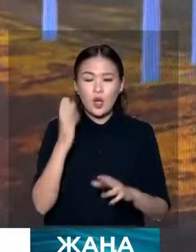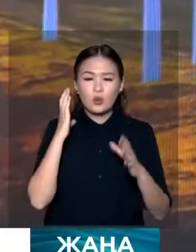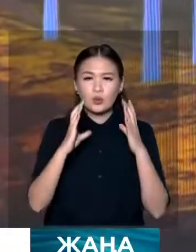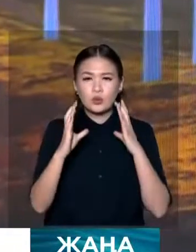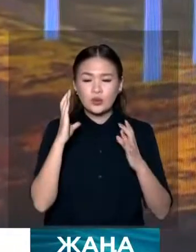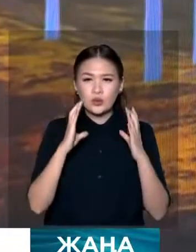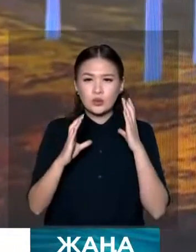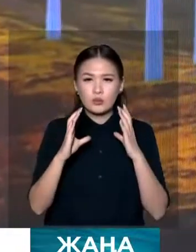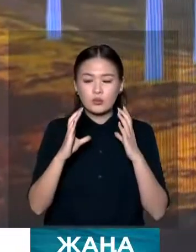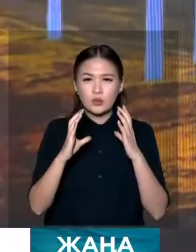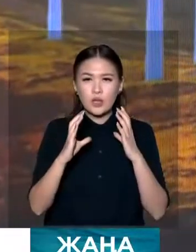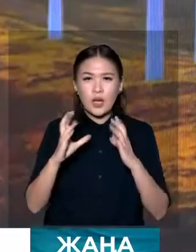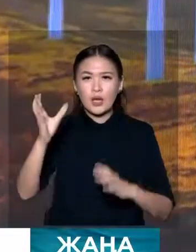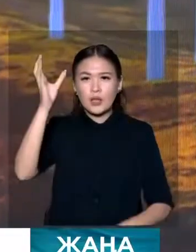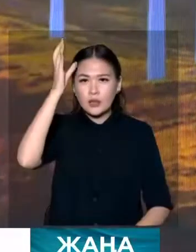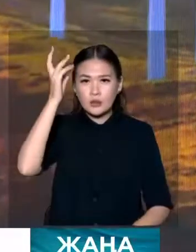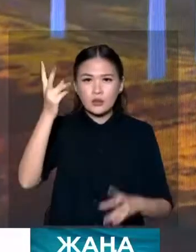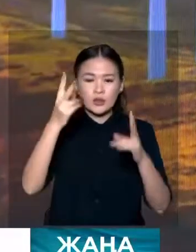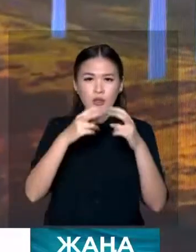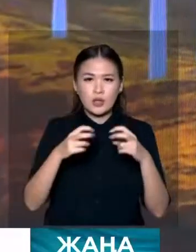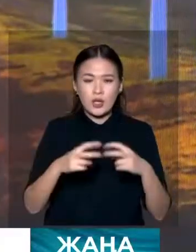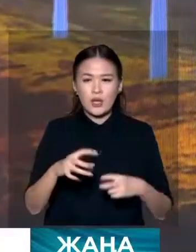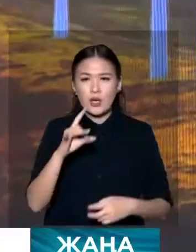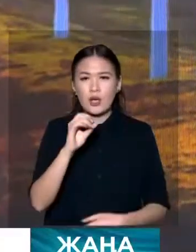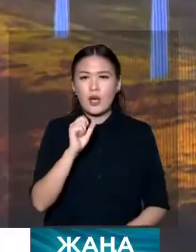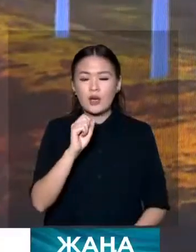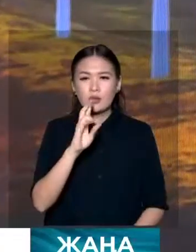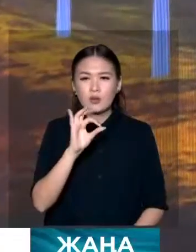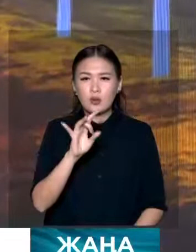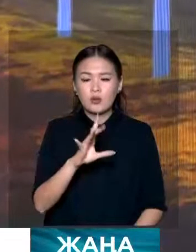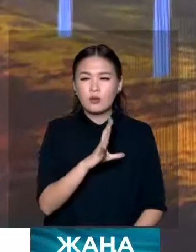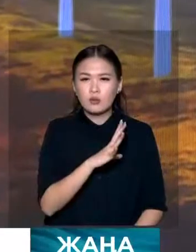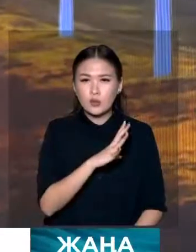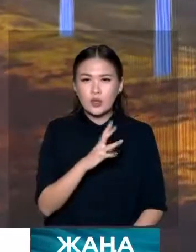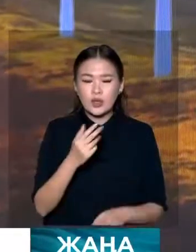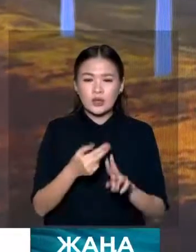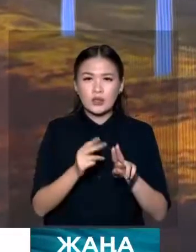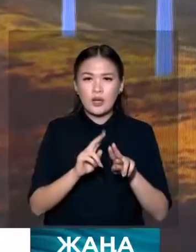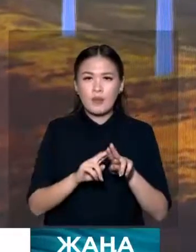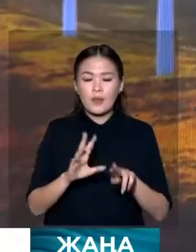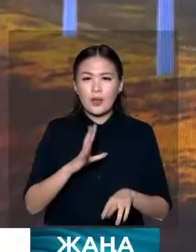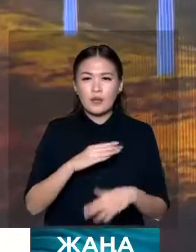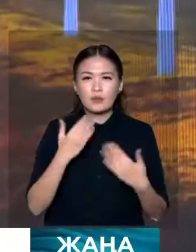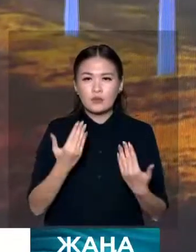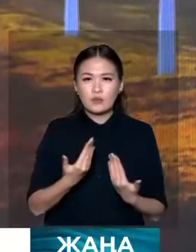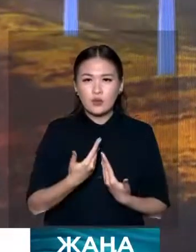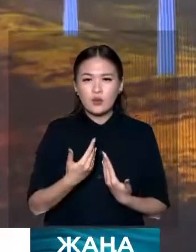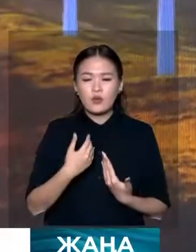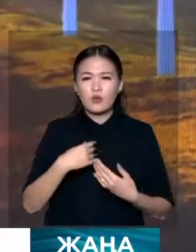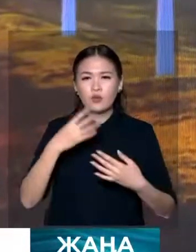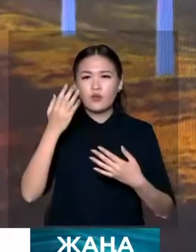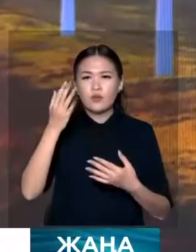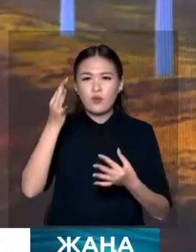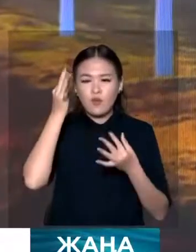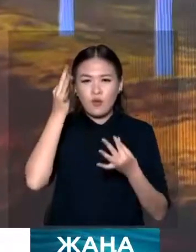университетімізде ғылыми зерттеулік реактор болатын. Сол реакторда жұмыс істедім. Өзіңіз көріп тұрғандай шашым бар, ода тұрған ешерсесі